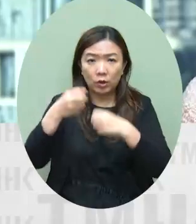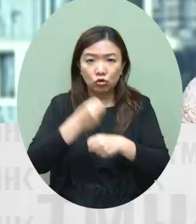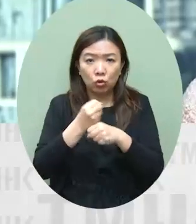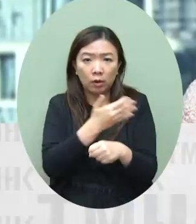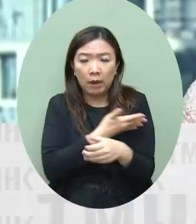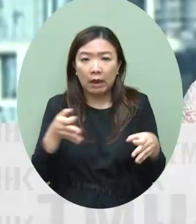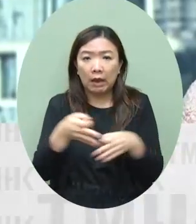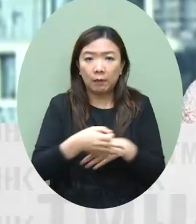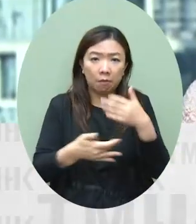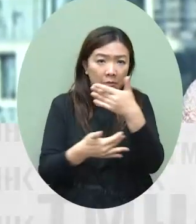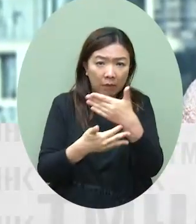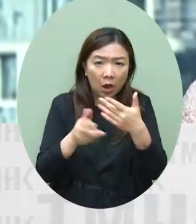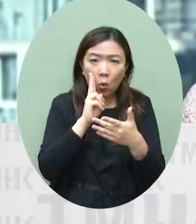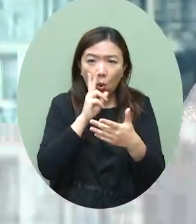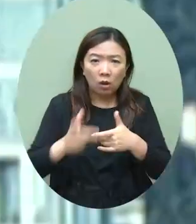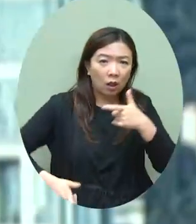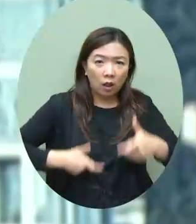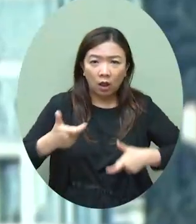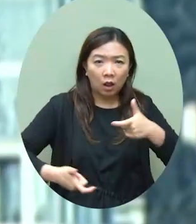完？會唔會存在白俾人工咧？唔該。